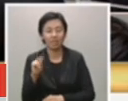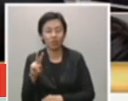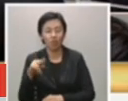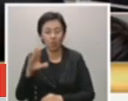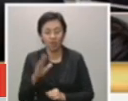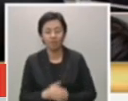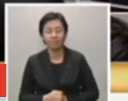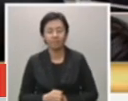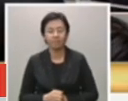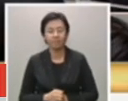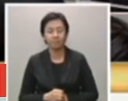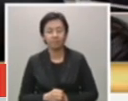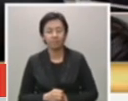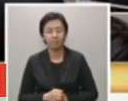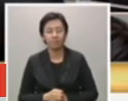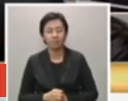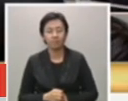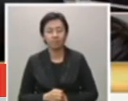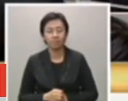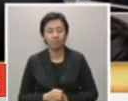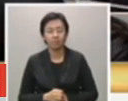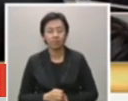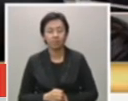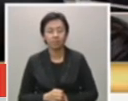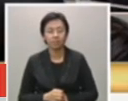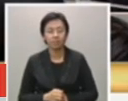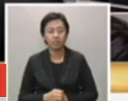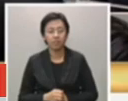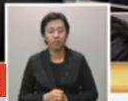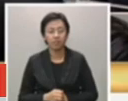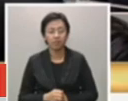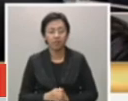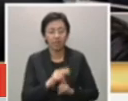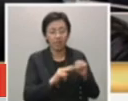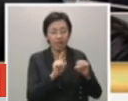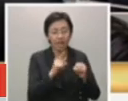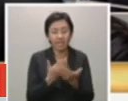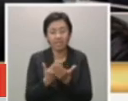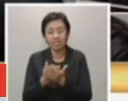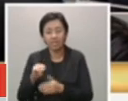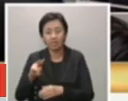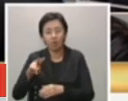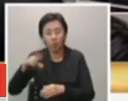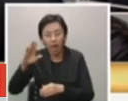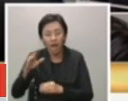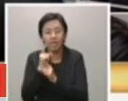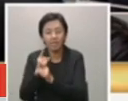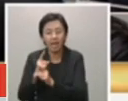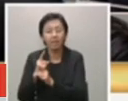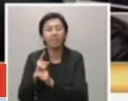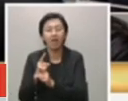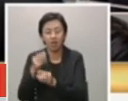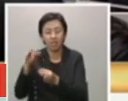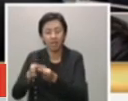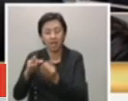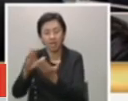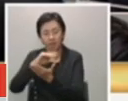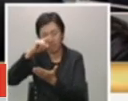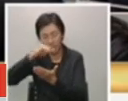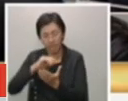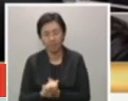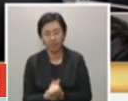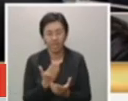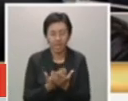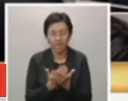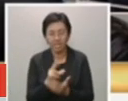าอิงเอาอัตราแลกเปลี่ยนของธนาคารแห่งประเทศไทยต้นทุนการผลิตคำนวณไว้แล้ว